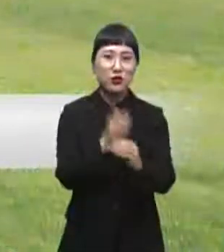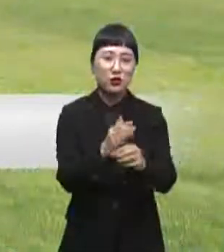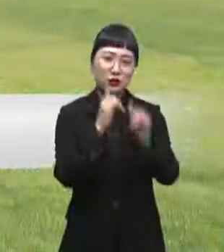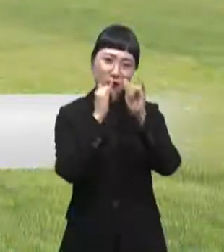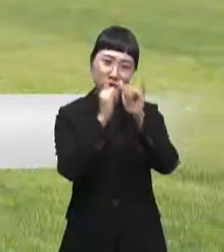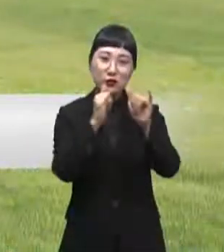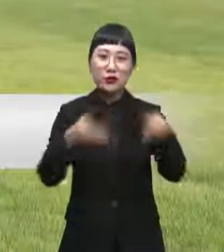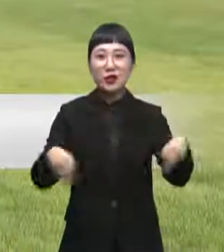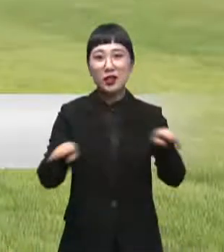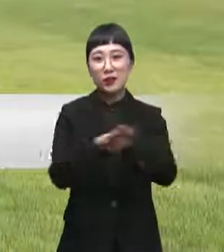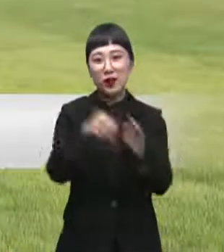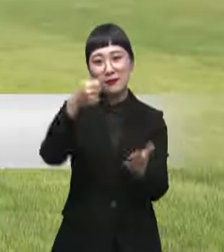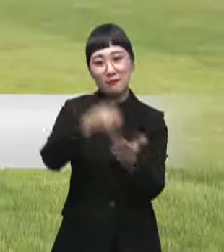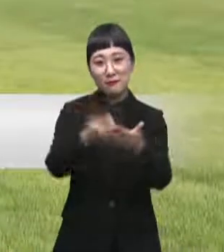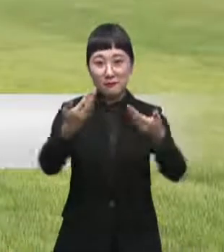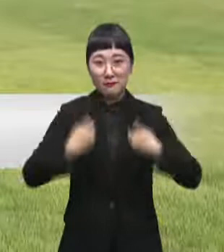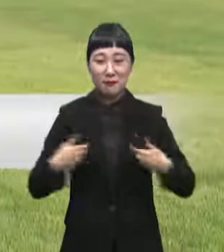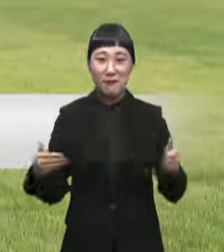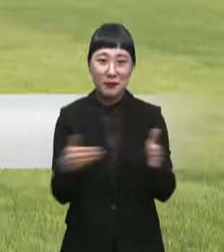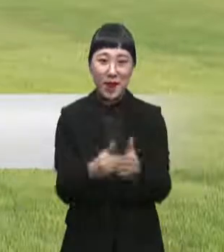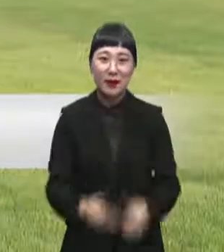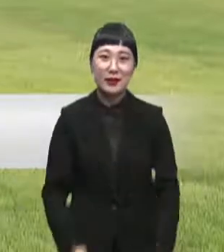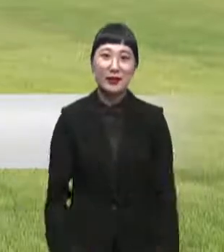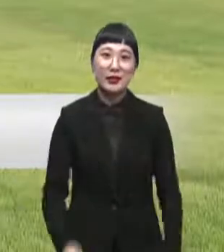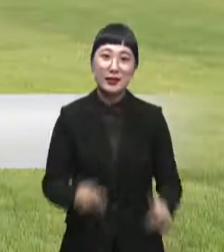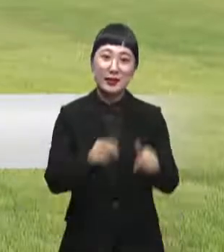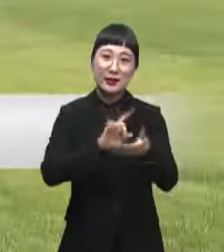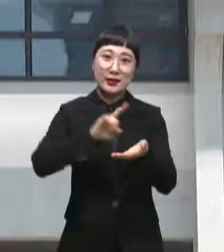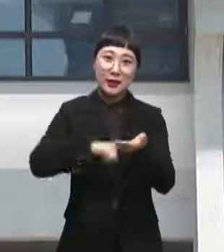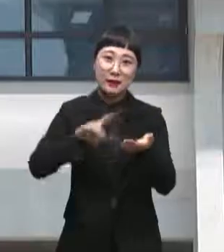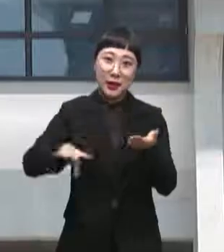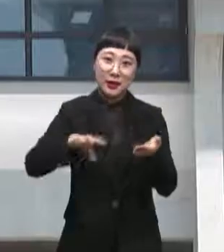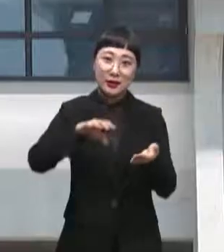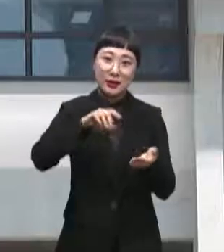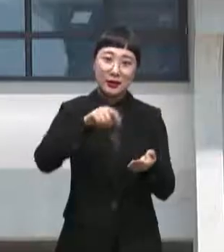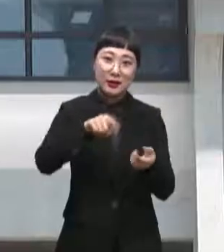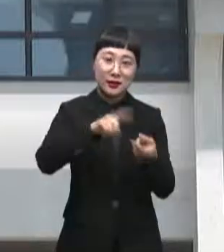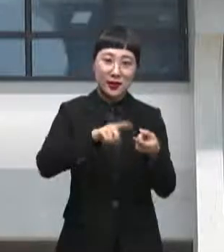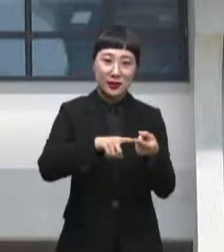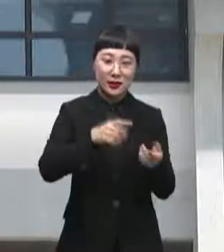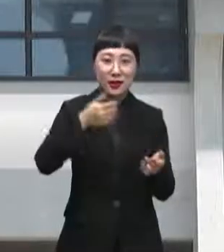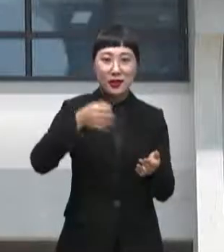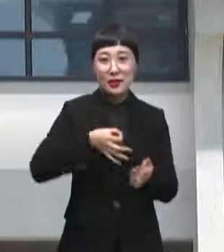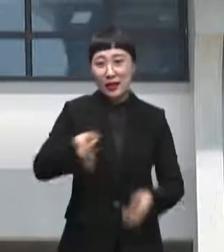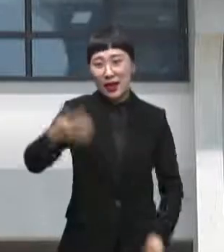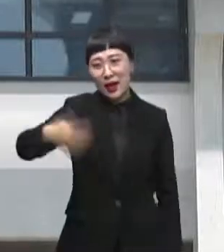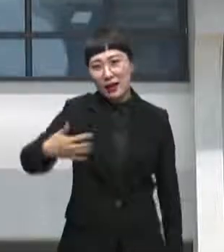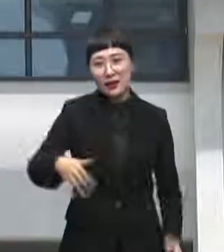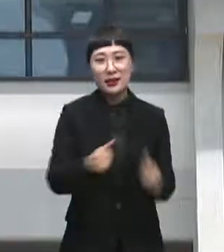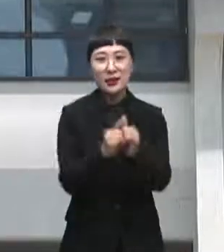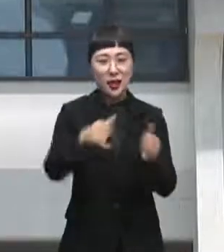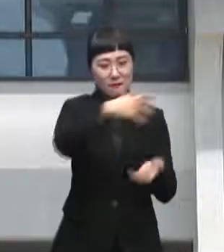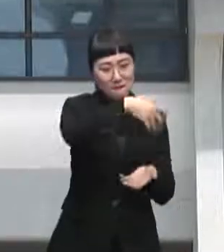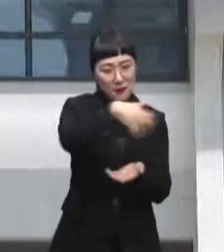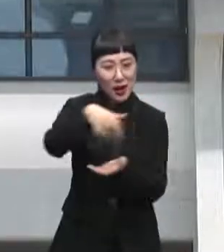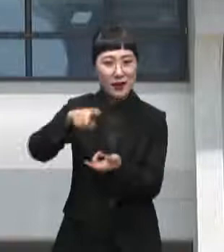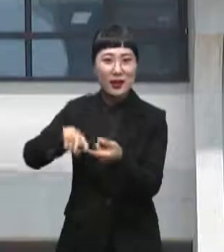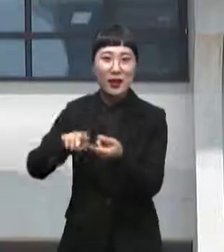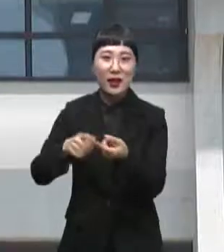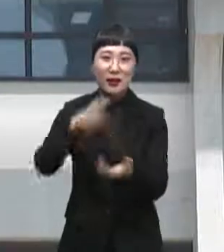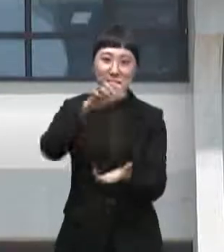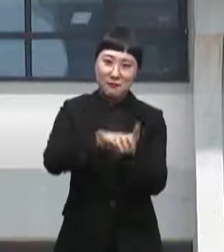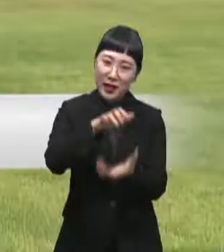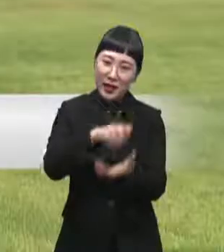밝혔습니다 인천 씨는 지방세 체납 결손 징 술 증대를 위한 빅데이터 분석 사례를 공모전에